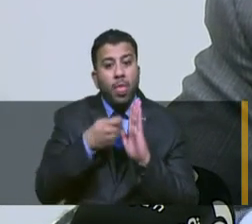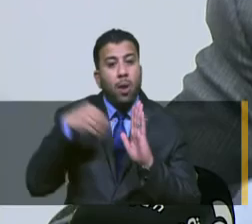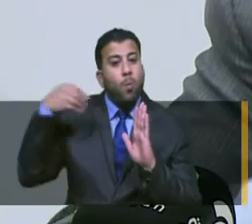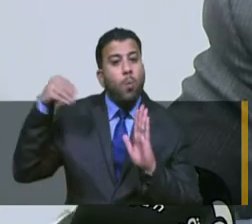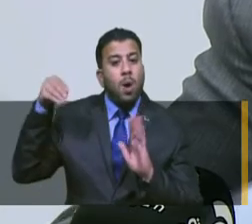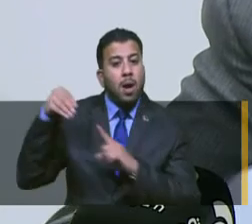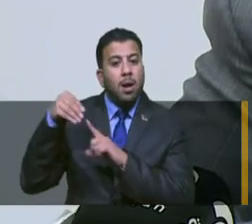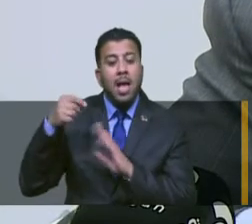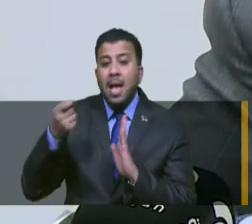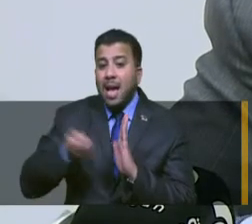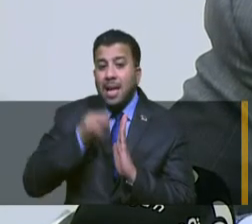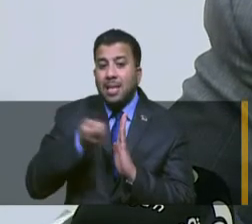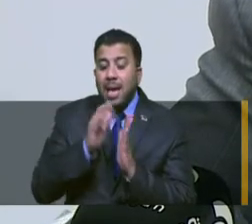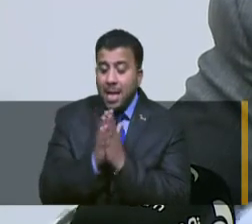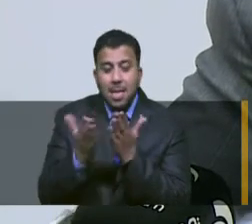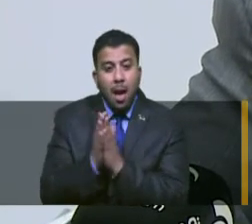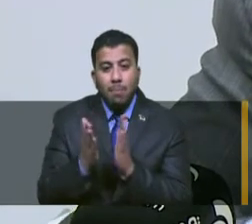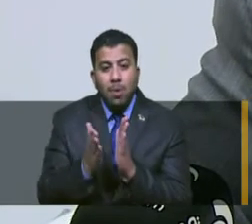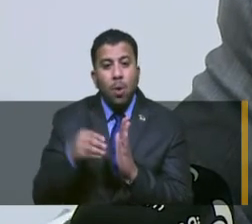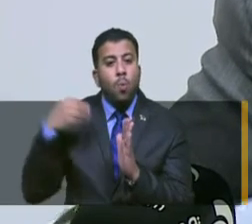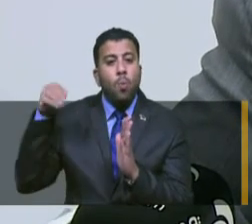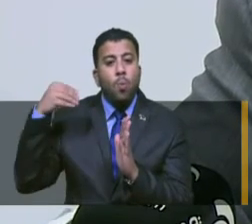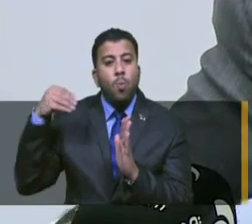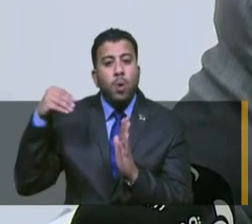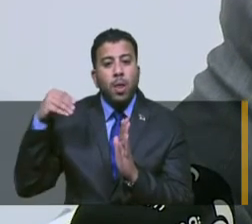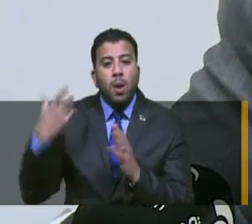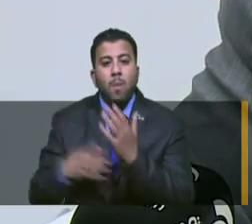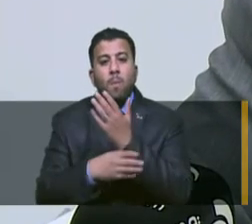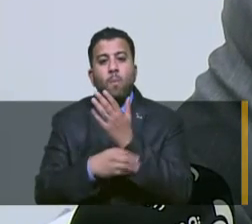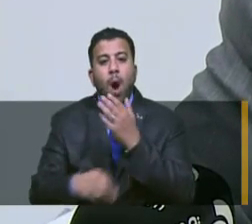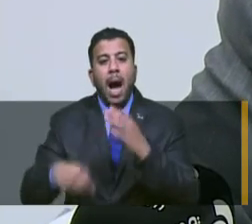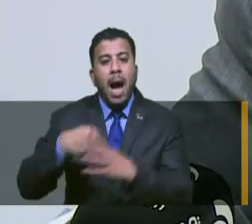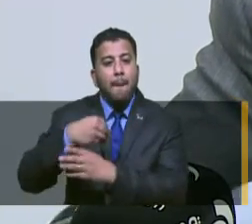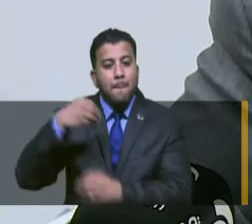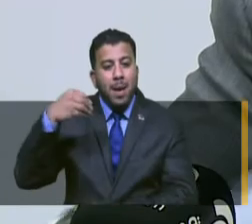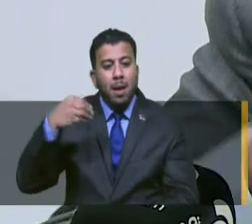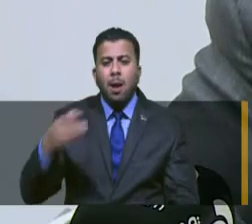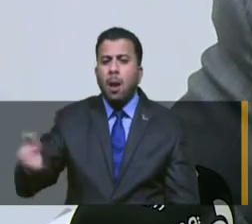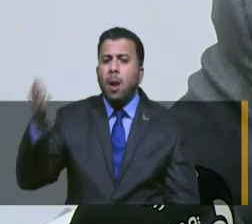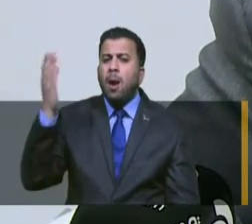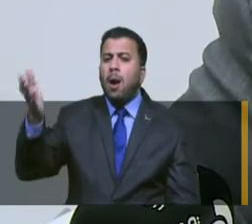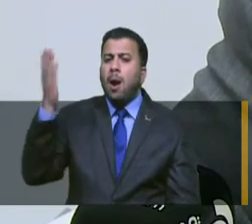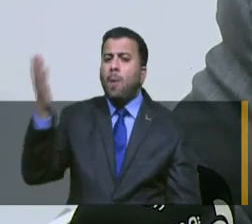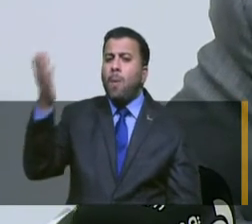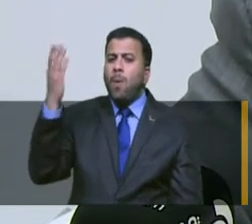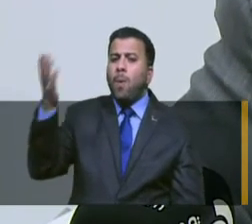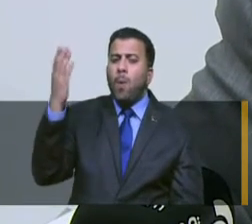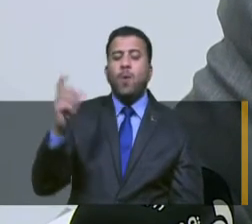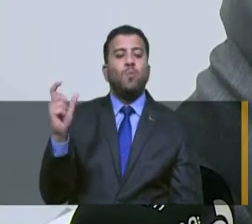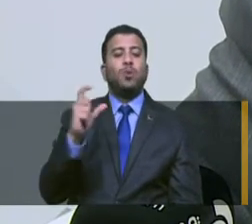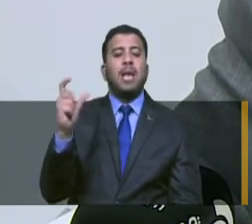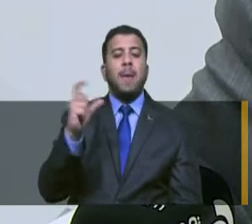يعني الكتاب كله وثيقة محامي يرافع عن المسلمين في